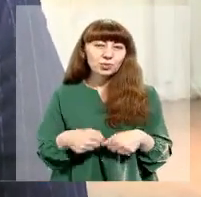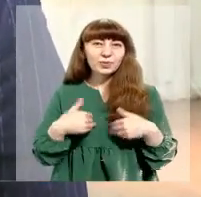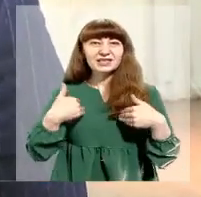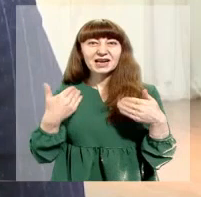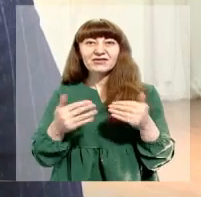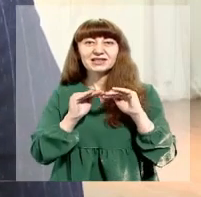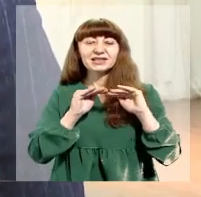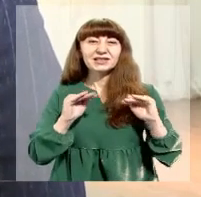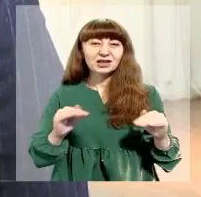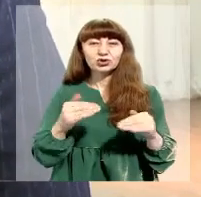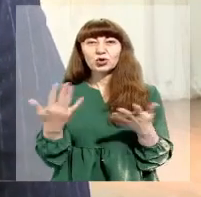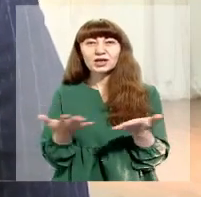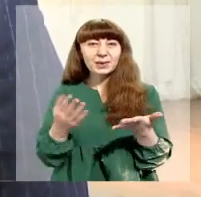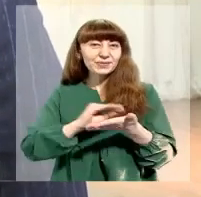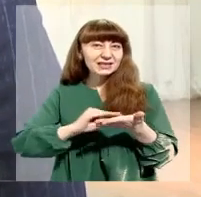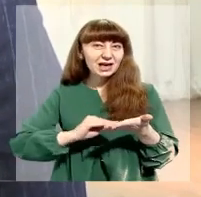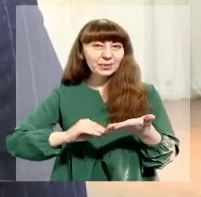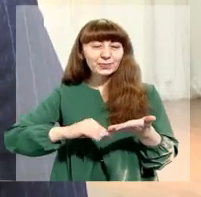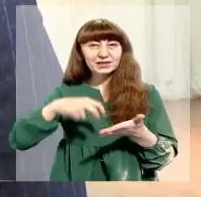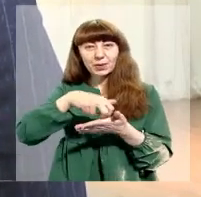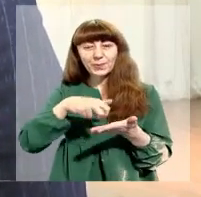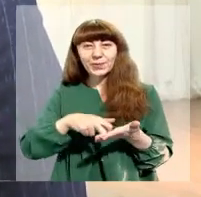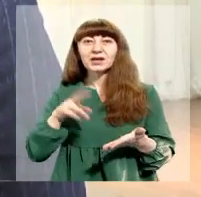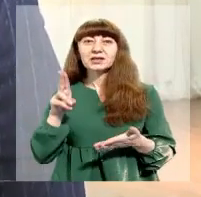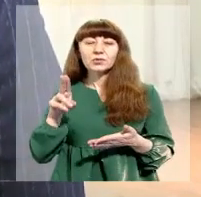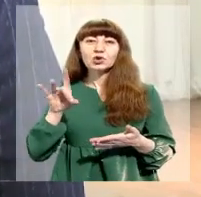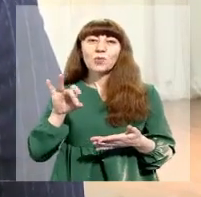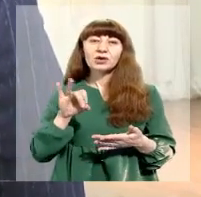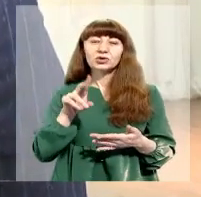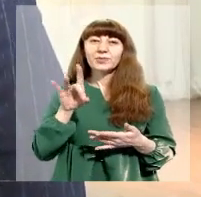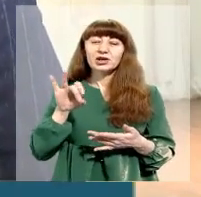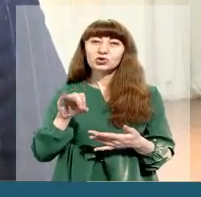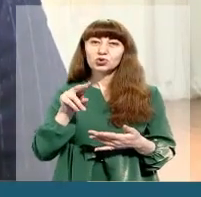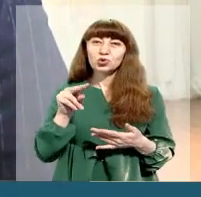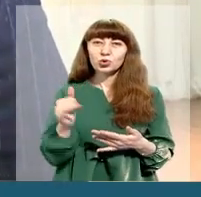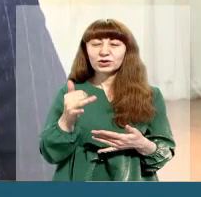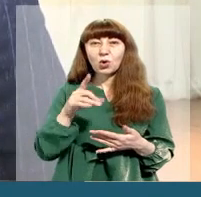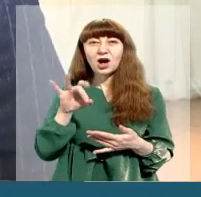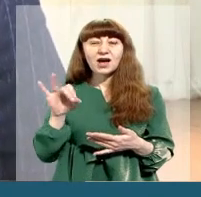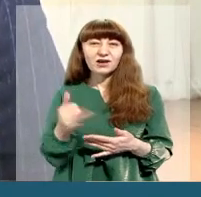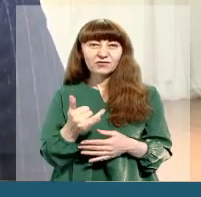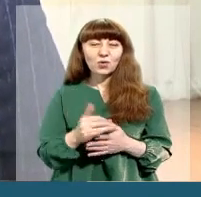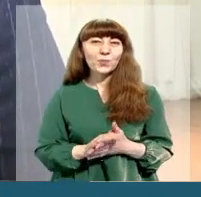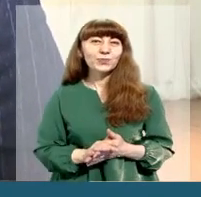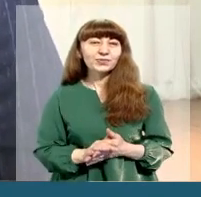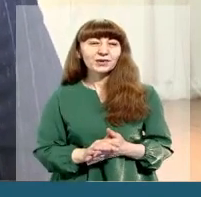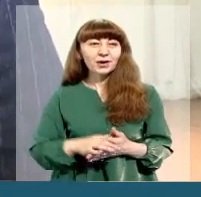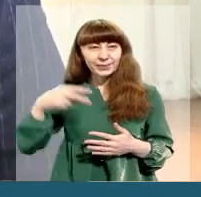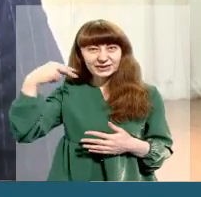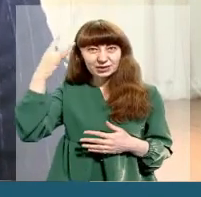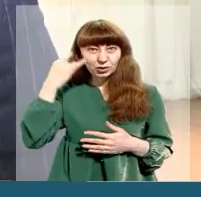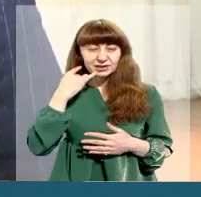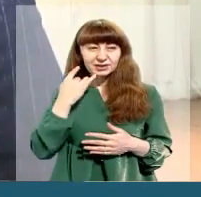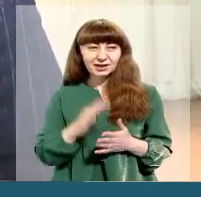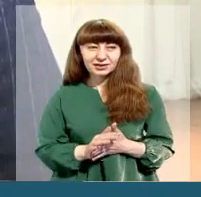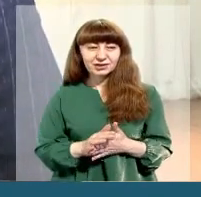написали письмо Касым-Жомарту Кемелевичу Токаеву, главе государства. Сегодня он особо их отметил,